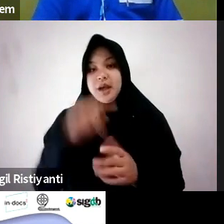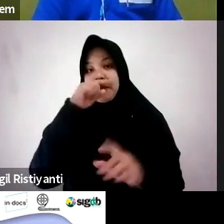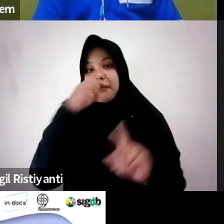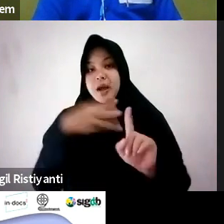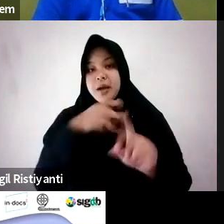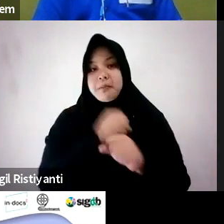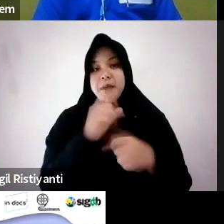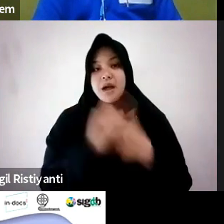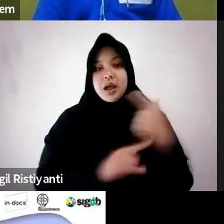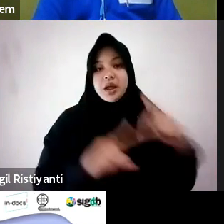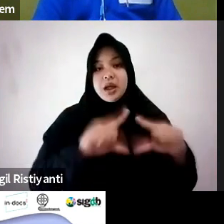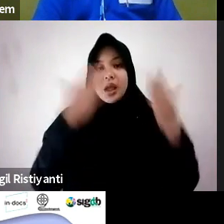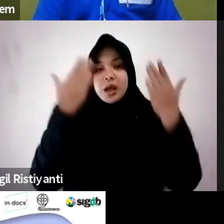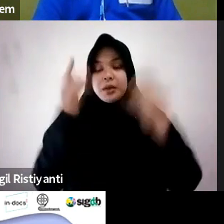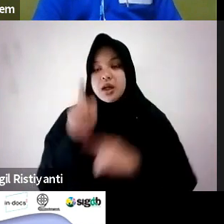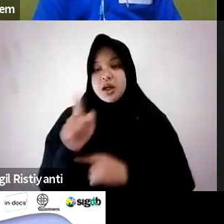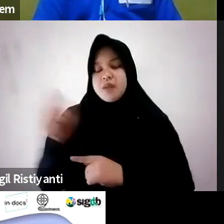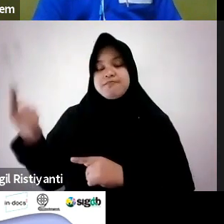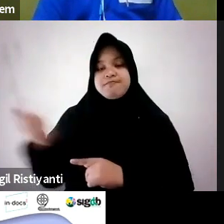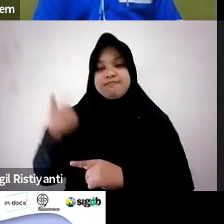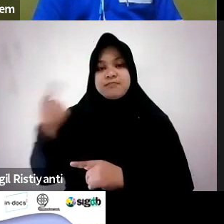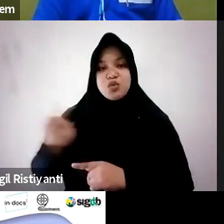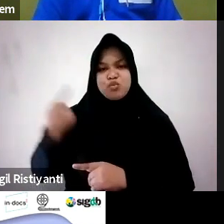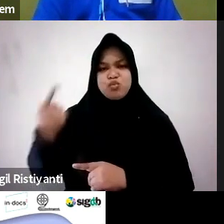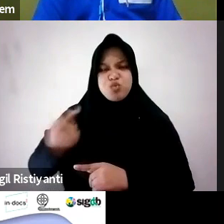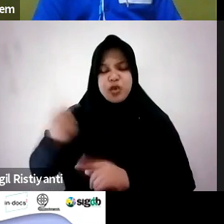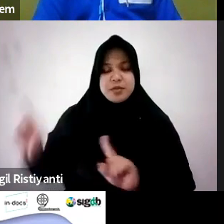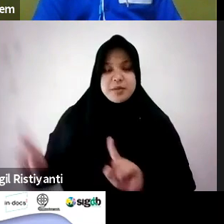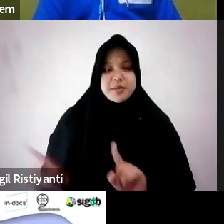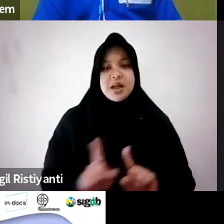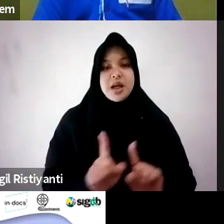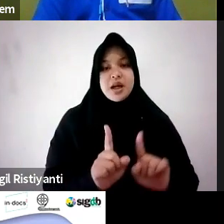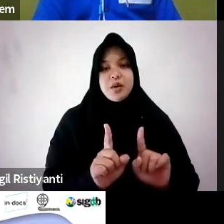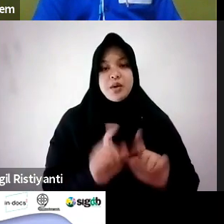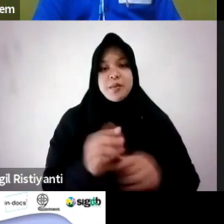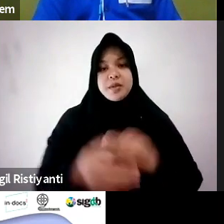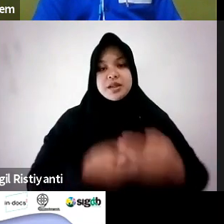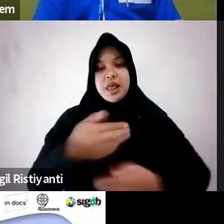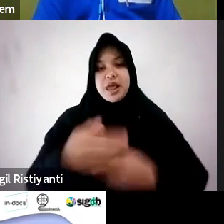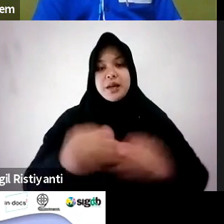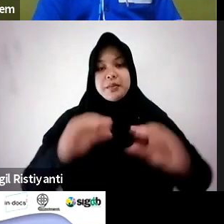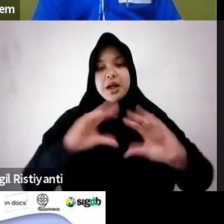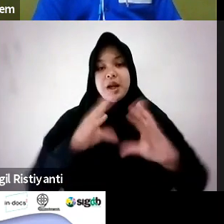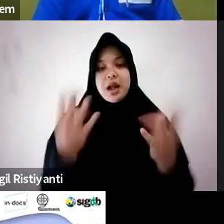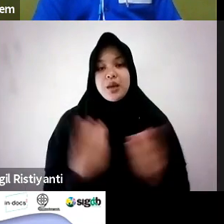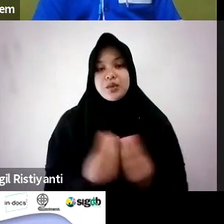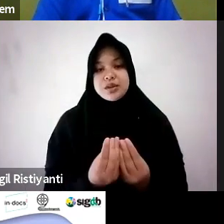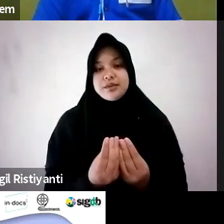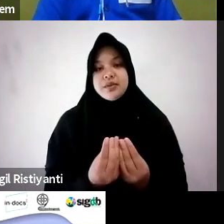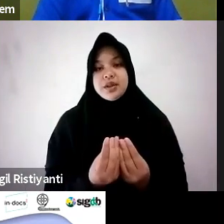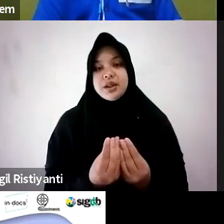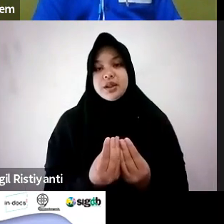memang sangat Intens membersamai perjalanan pendidikan inklusi begitu